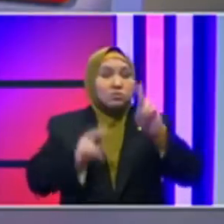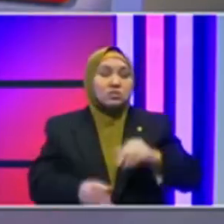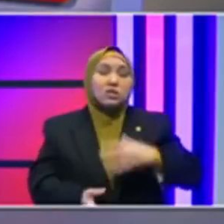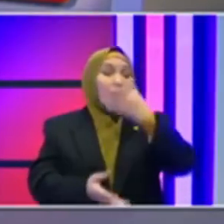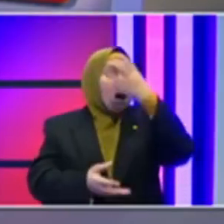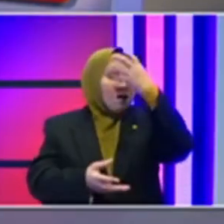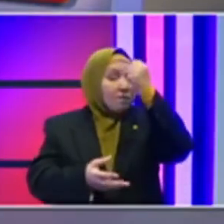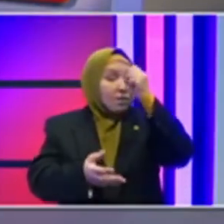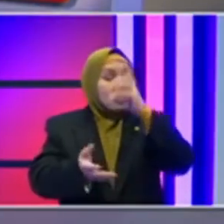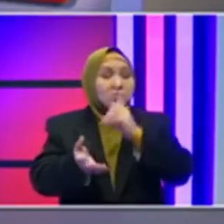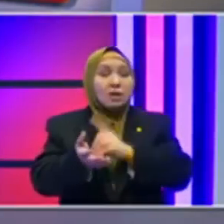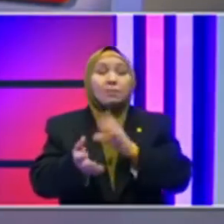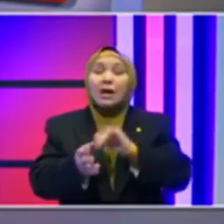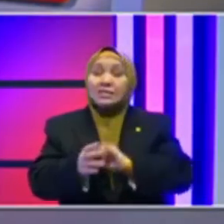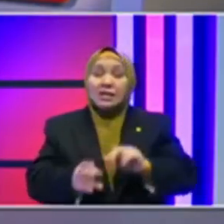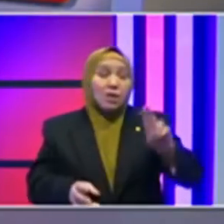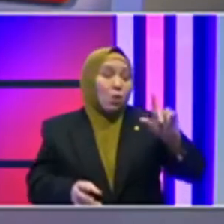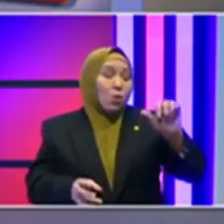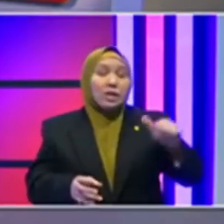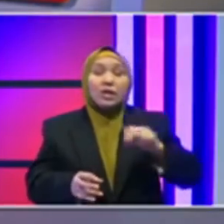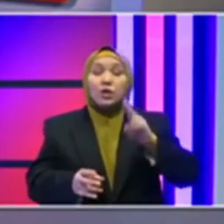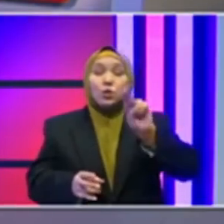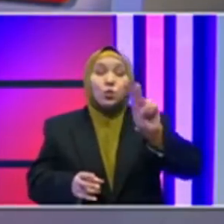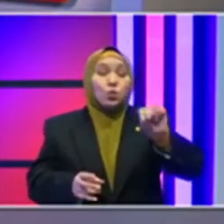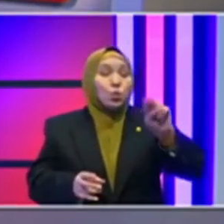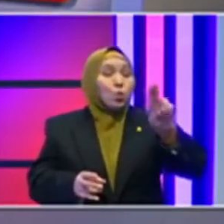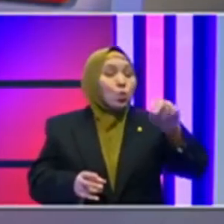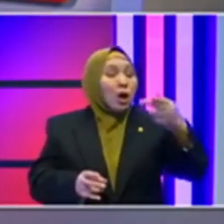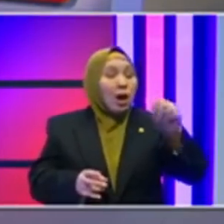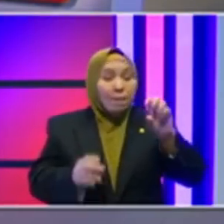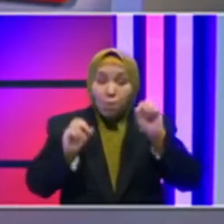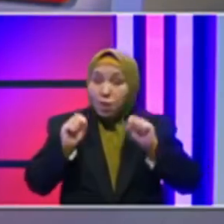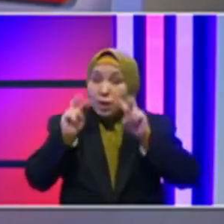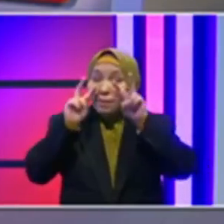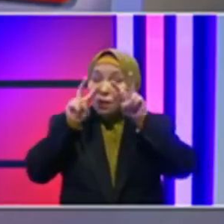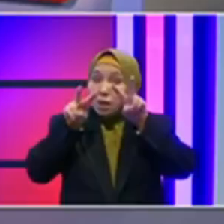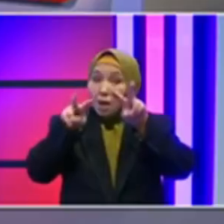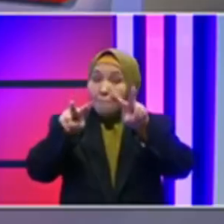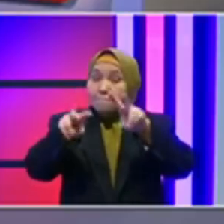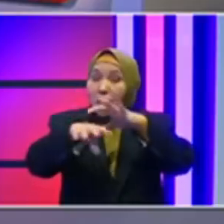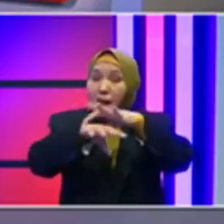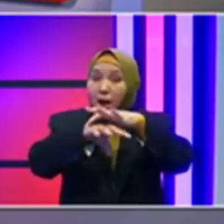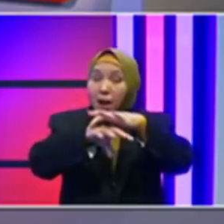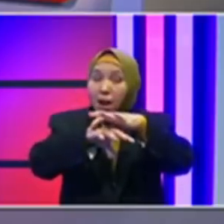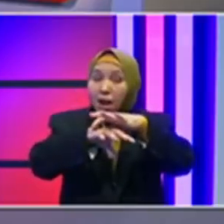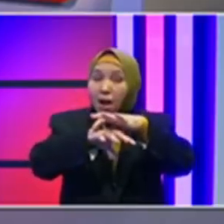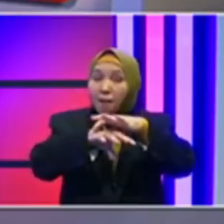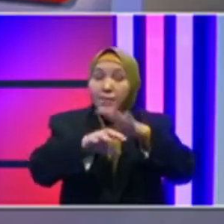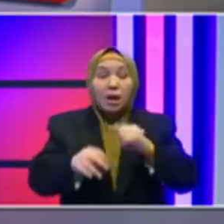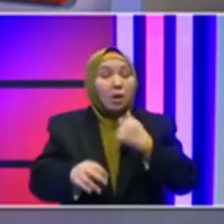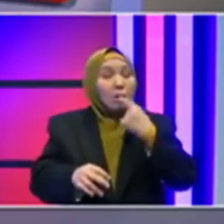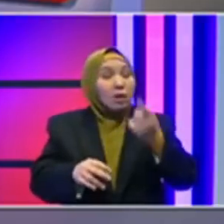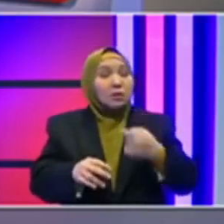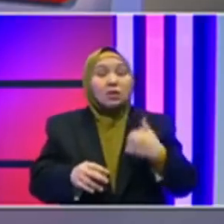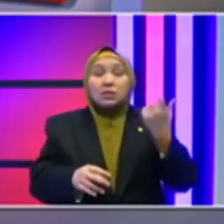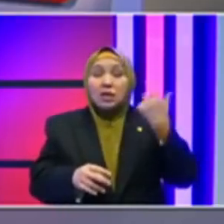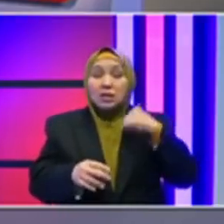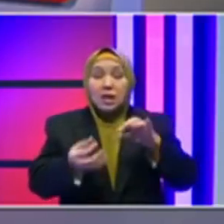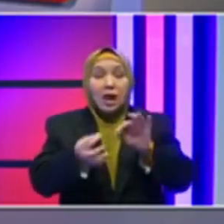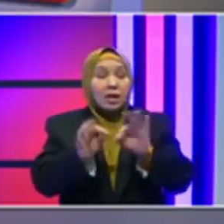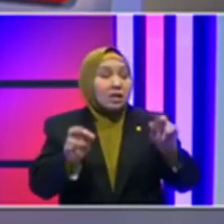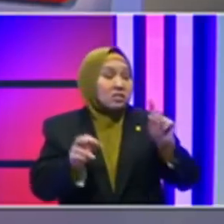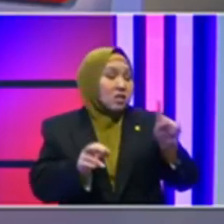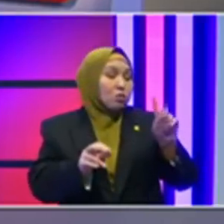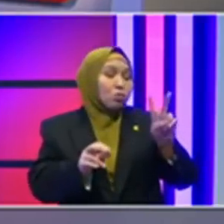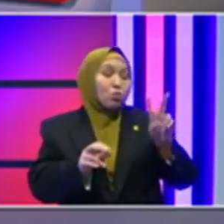maksudnya Ulin Nuha ini memiliki boleh melihat kepada alam ya kalau katakan tadi ayat 128